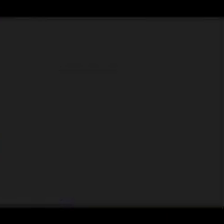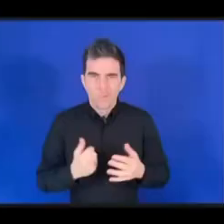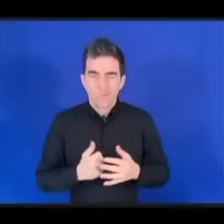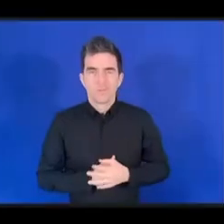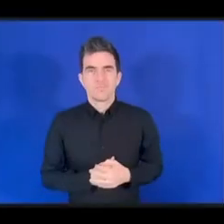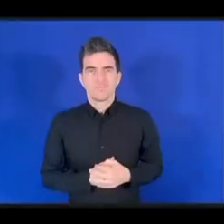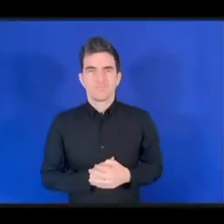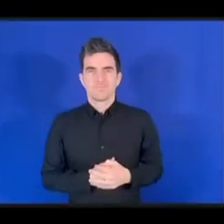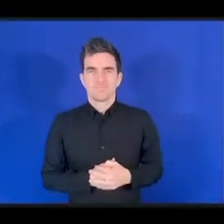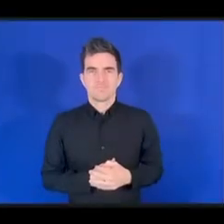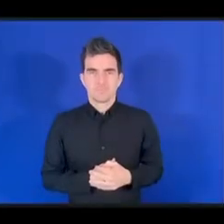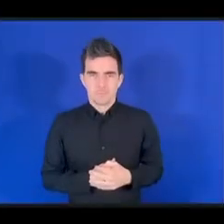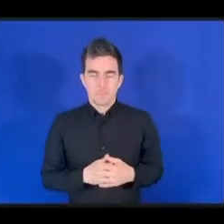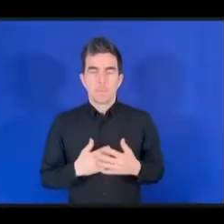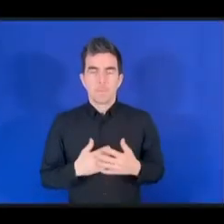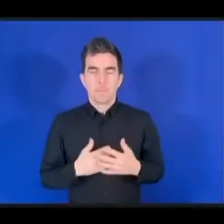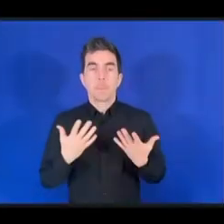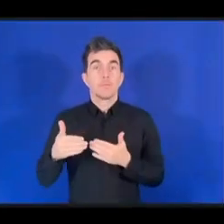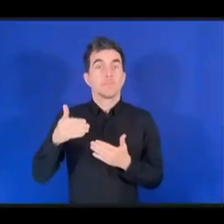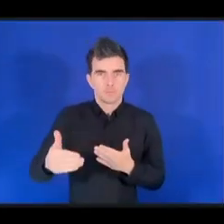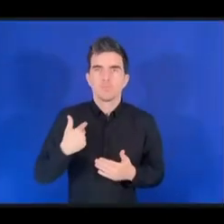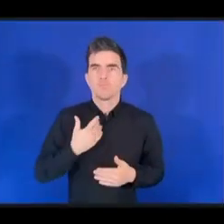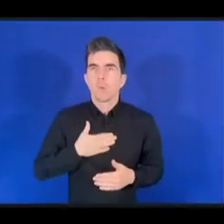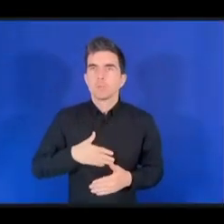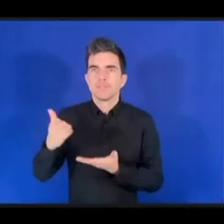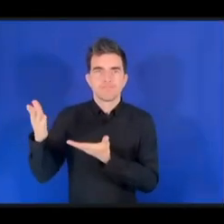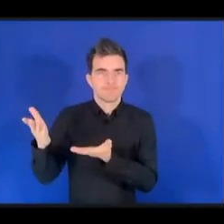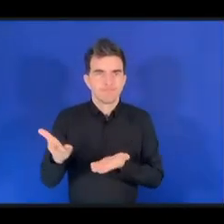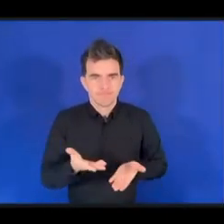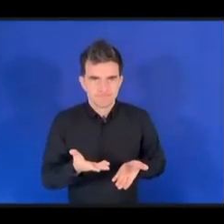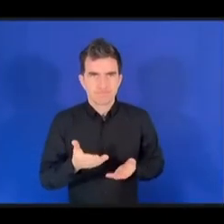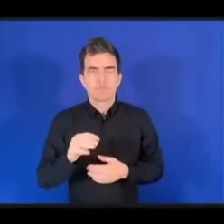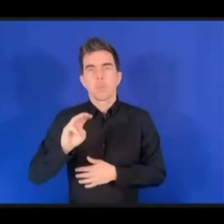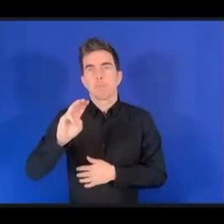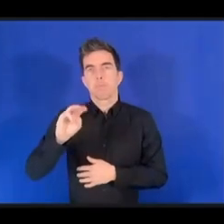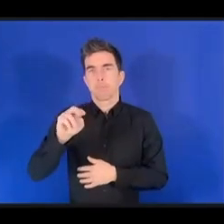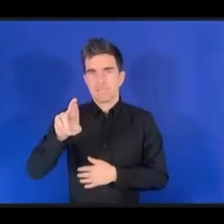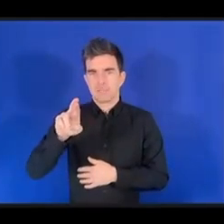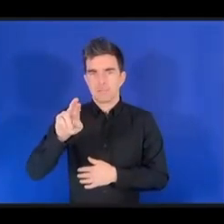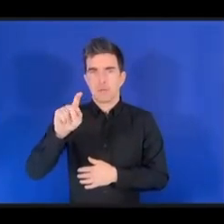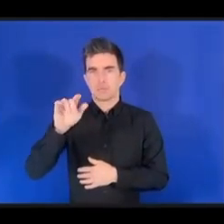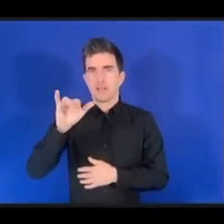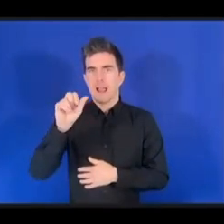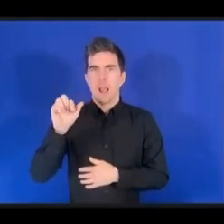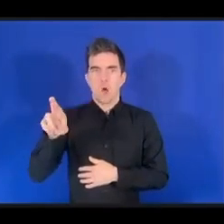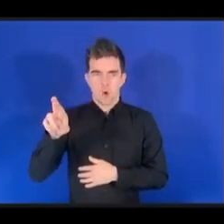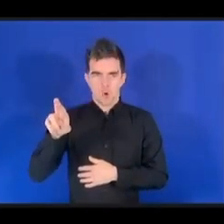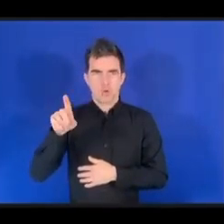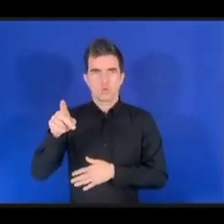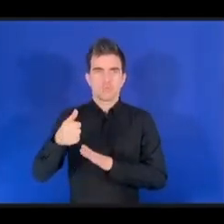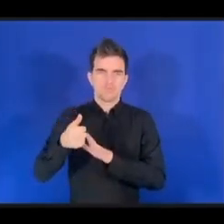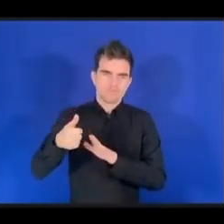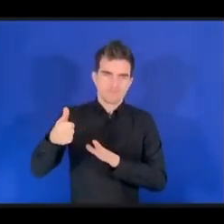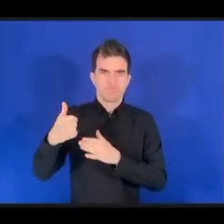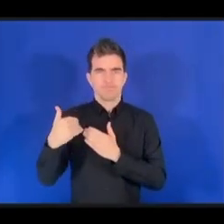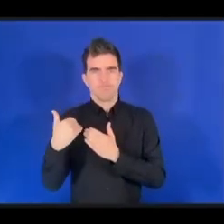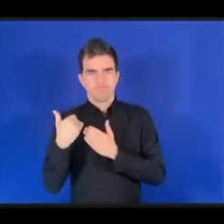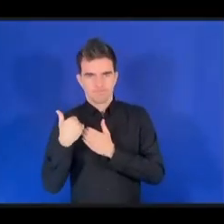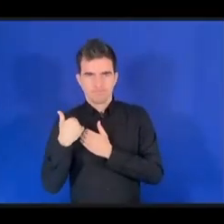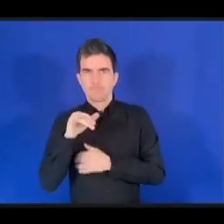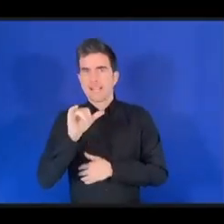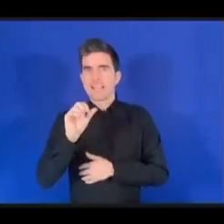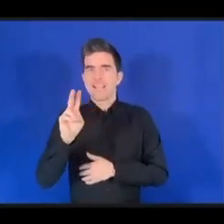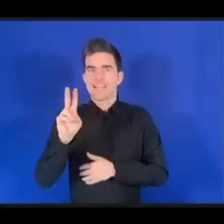たでは次にカブ電気通信連合事務局長のロドテイラーにご挨拶お願いいたし